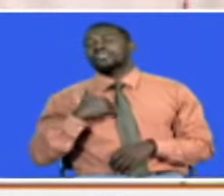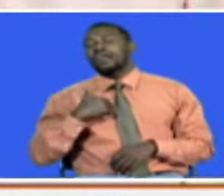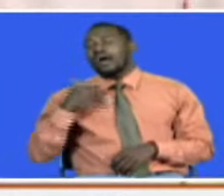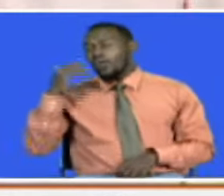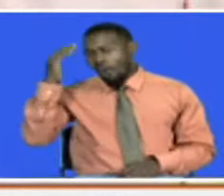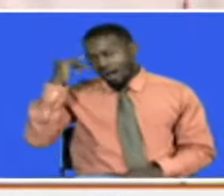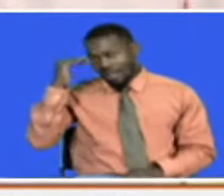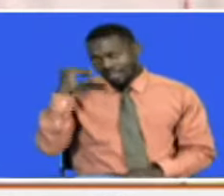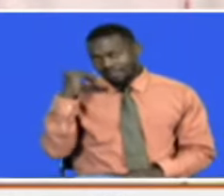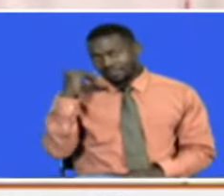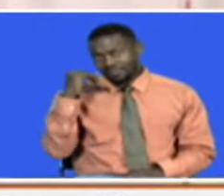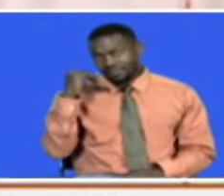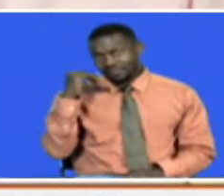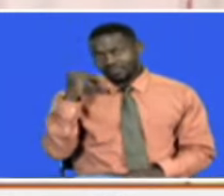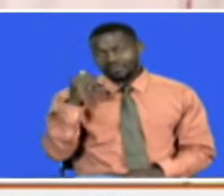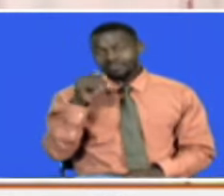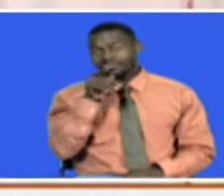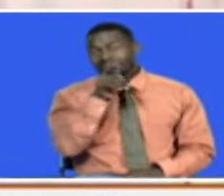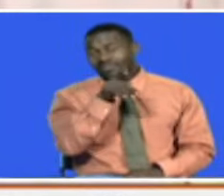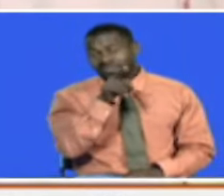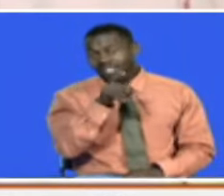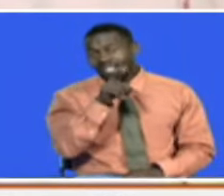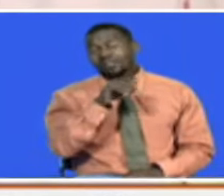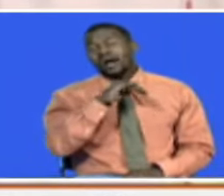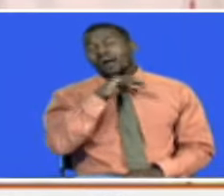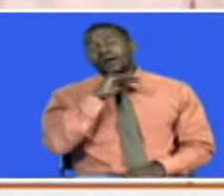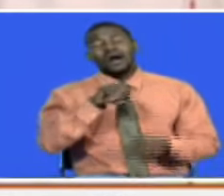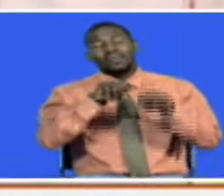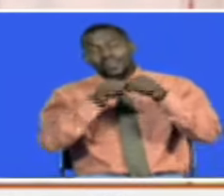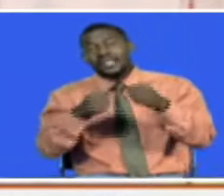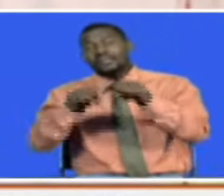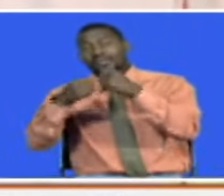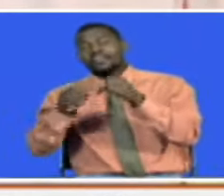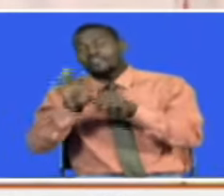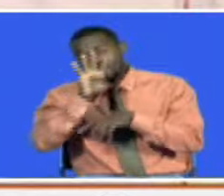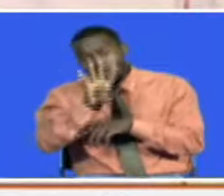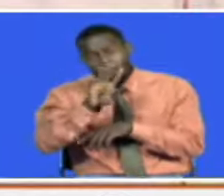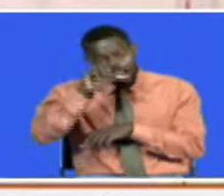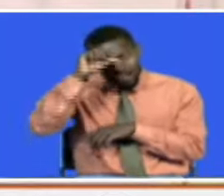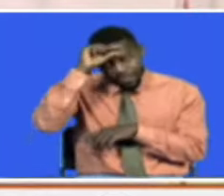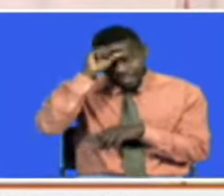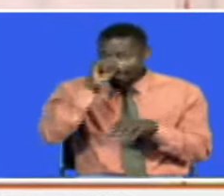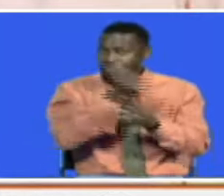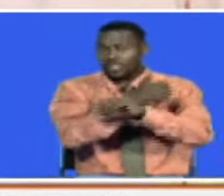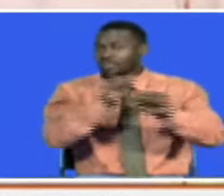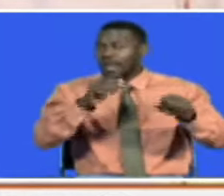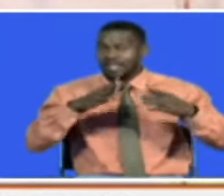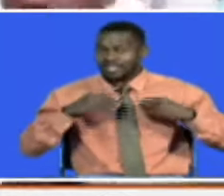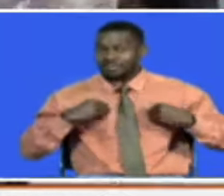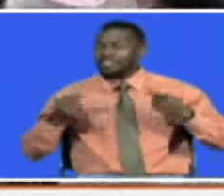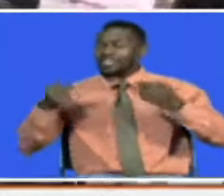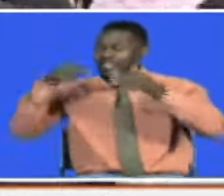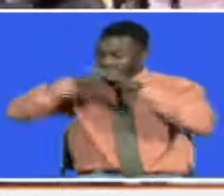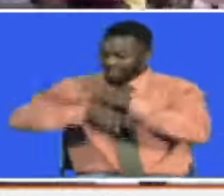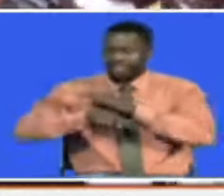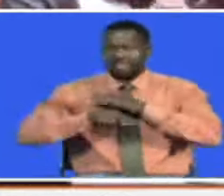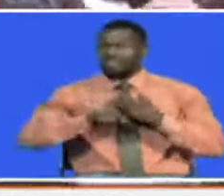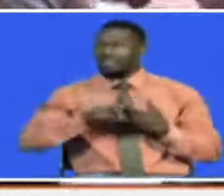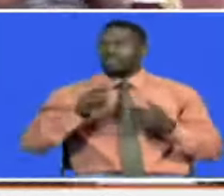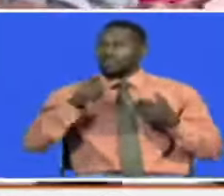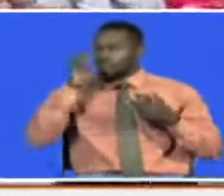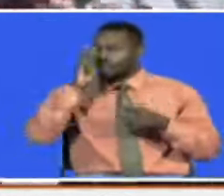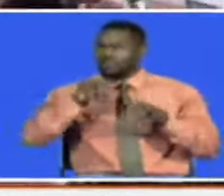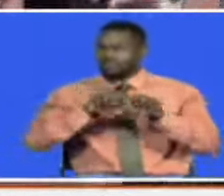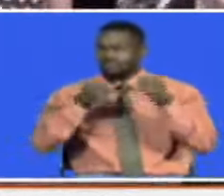sababu uwezi mtu ameharibu serikali ine umukubalie akuje ya tano. Si ataharibu. Wakati